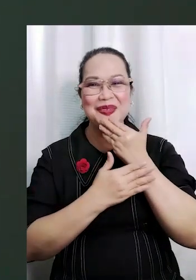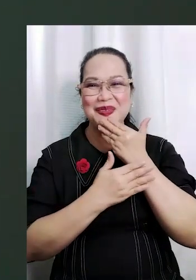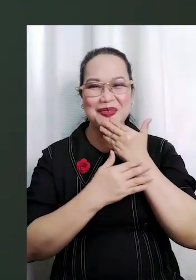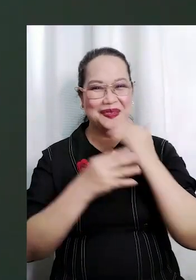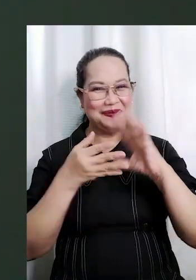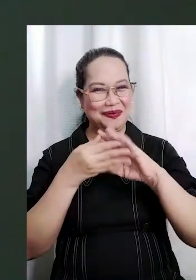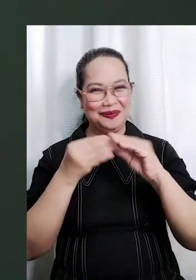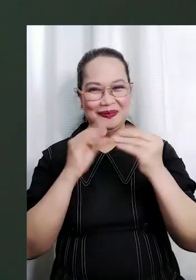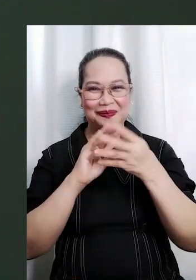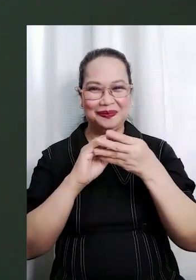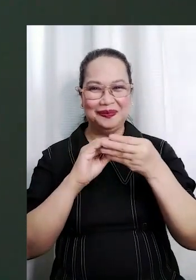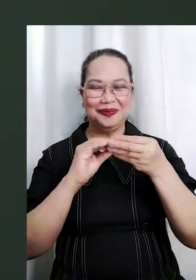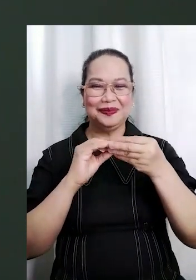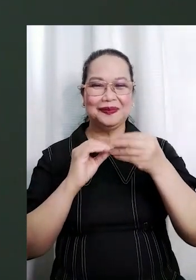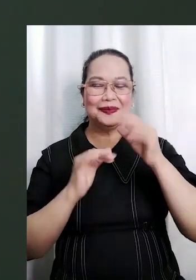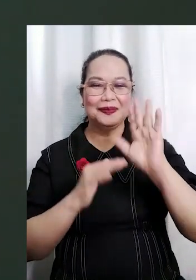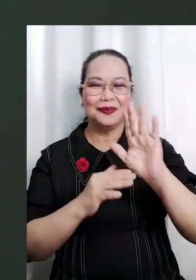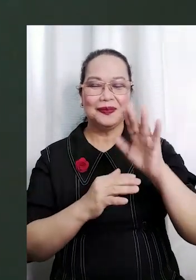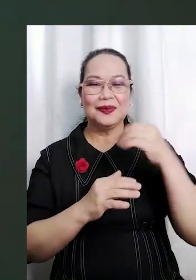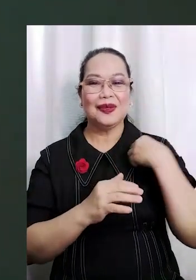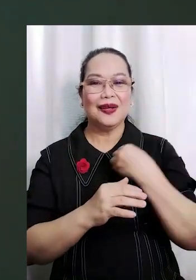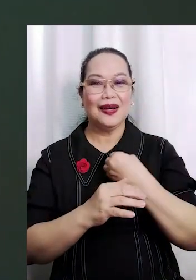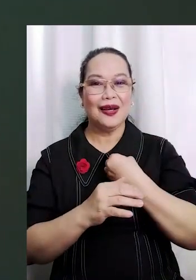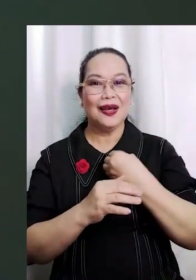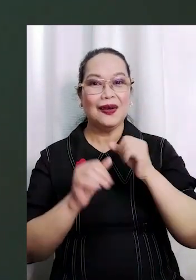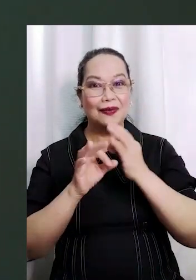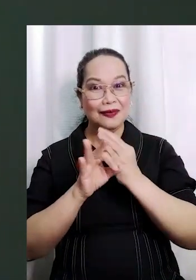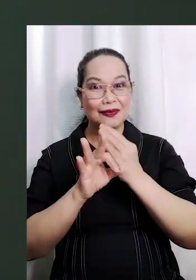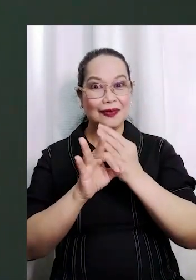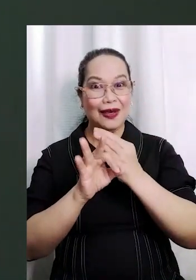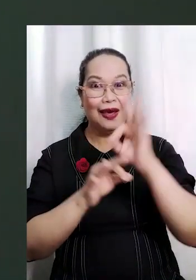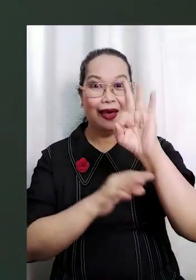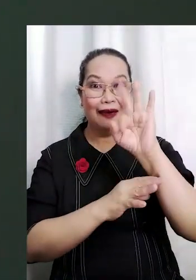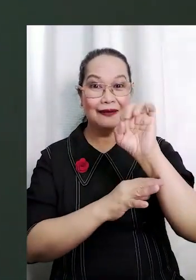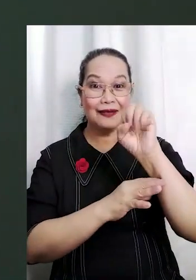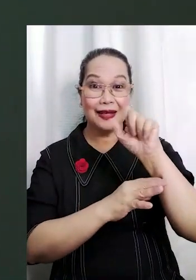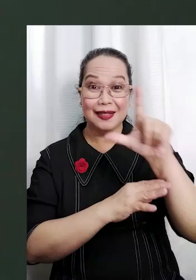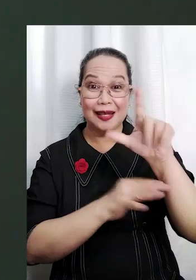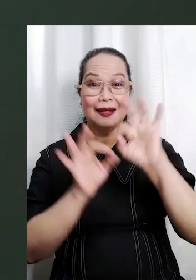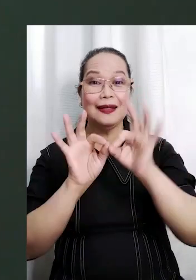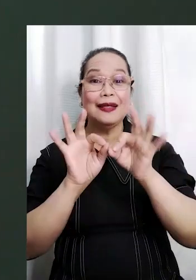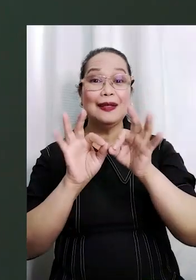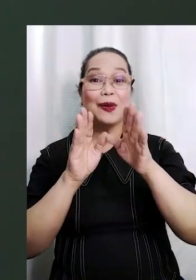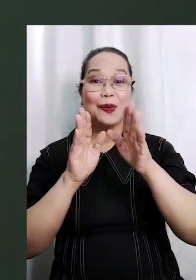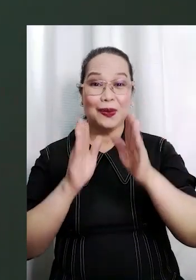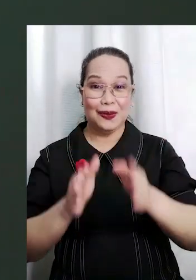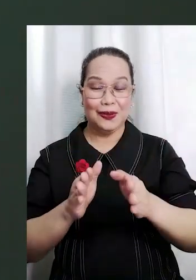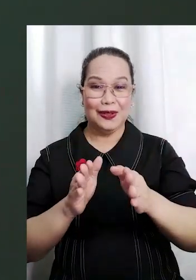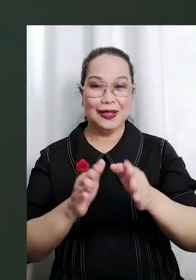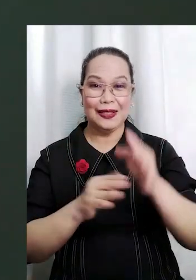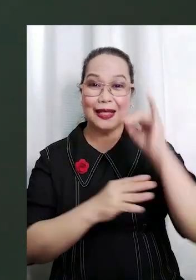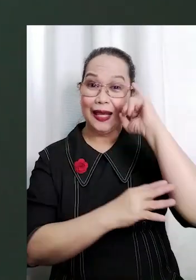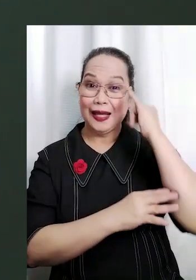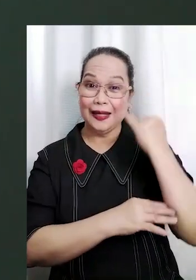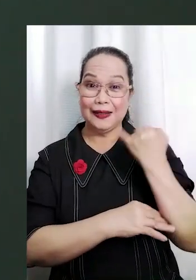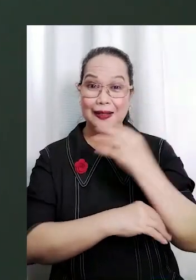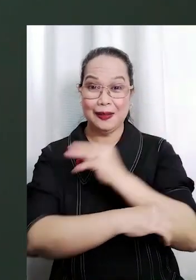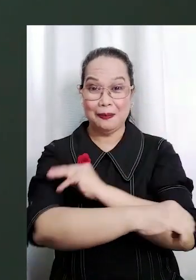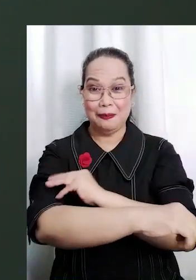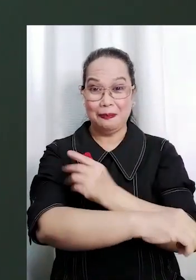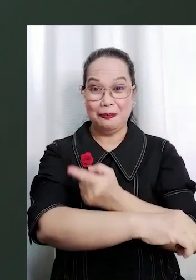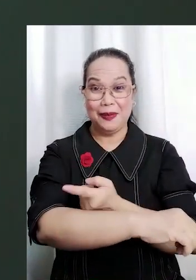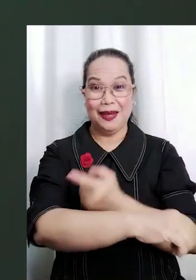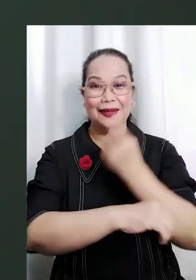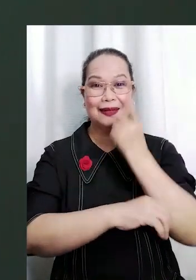story. And then of course, sa ating faithful FSL interpreters, si Irene, si